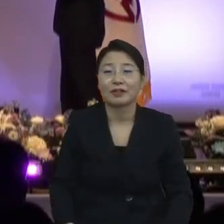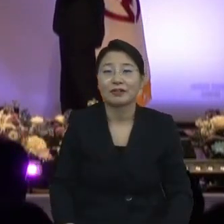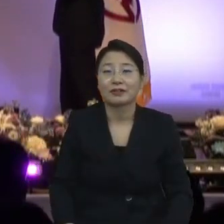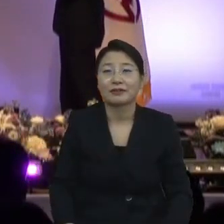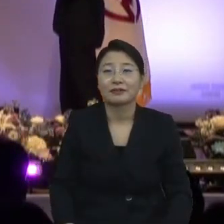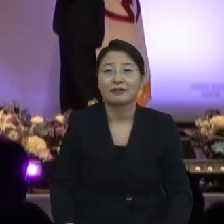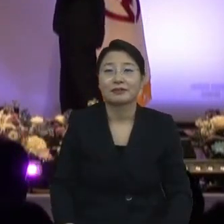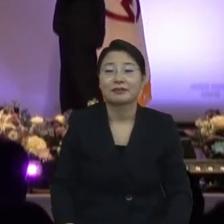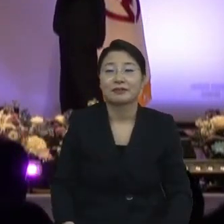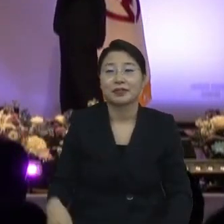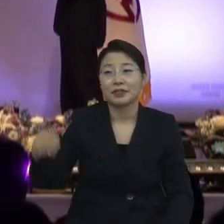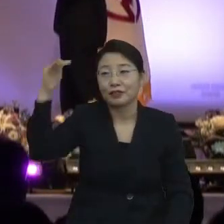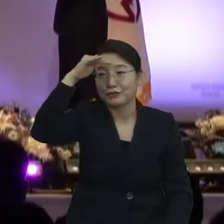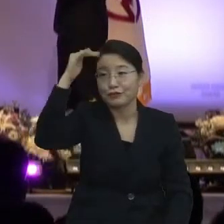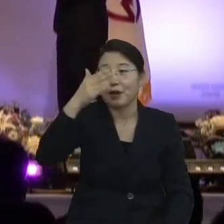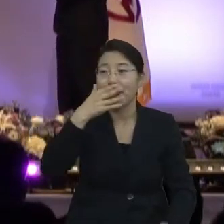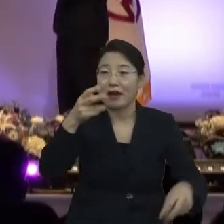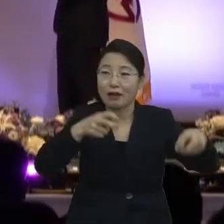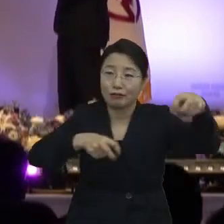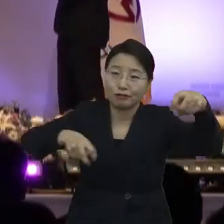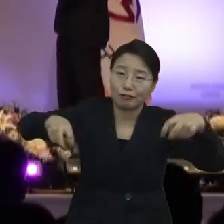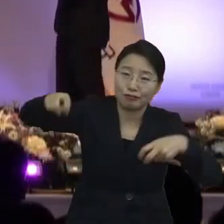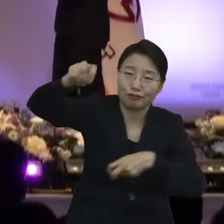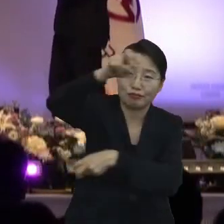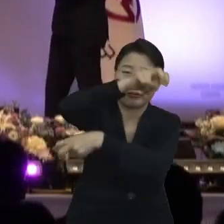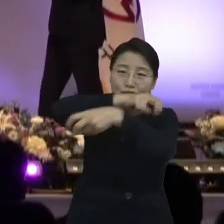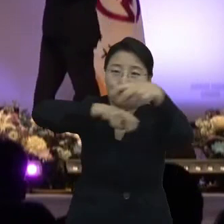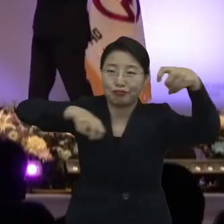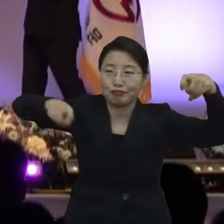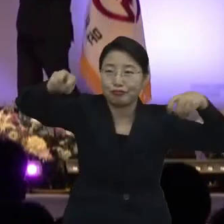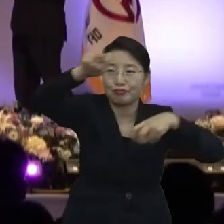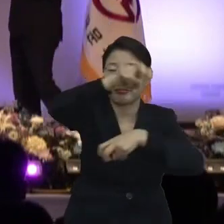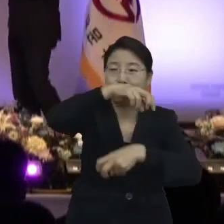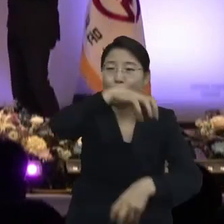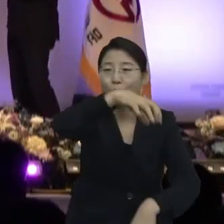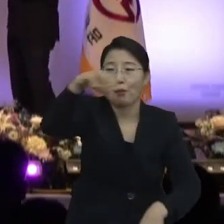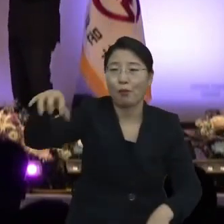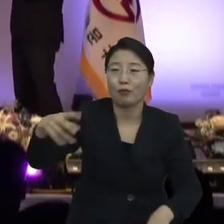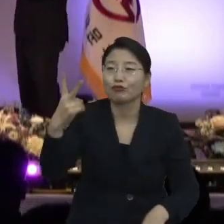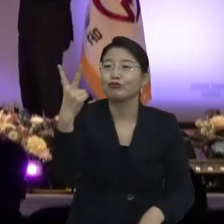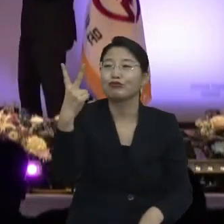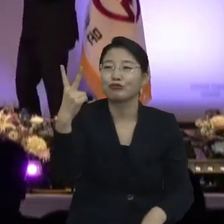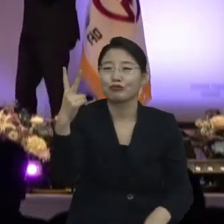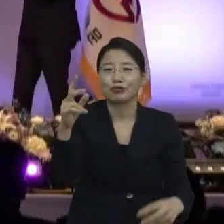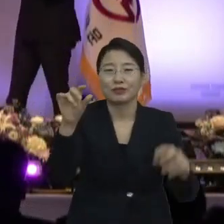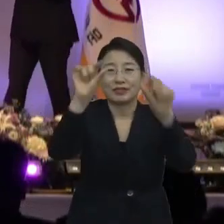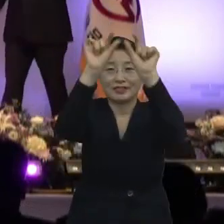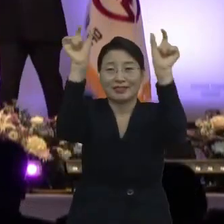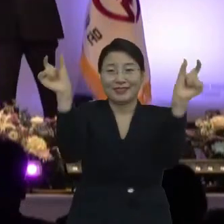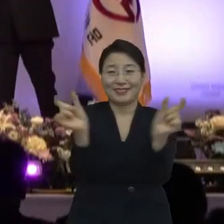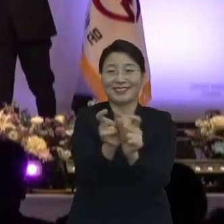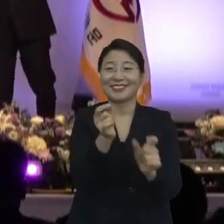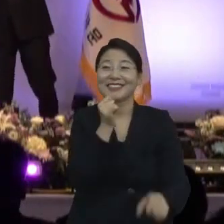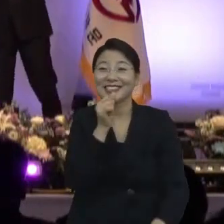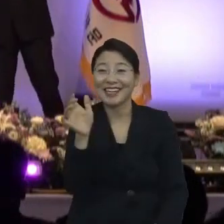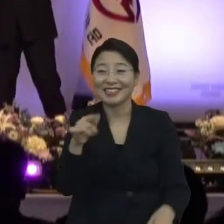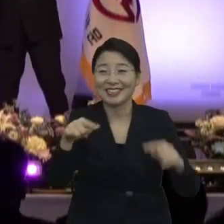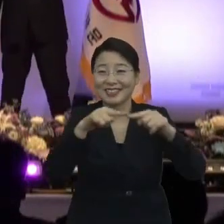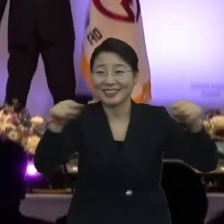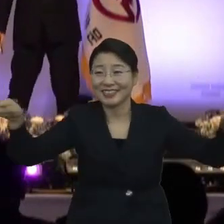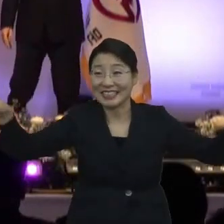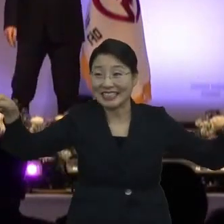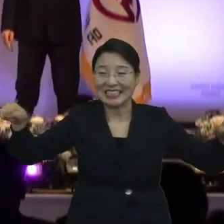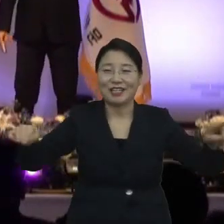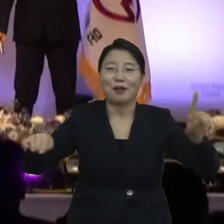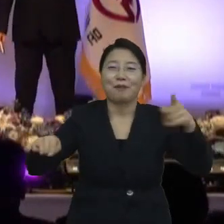경치를 볼 수 있는 캐빈이 두 겹으로 들어가는데 이게 작아 보여도 저게 지름이